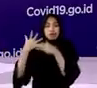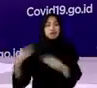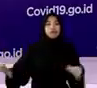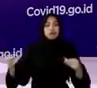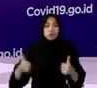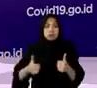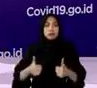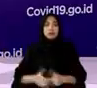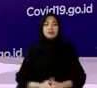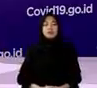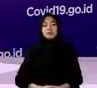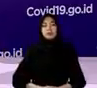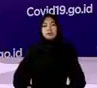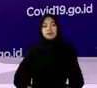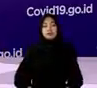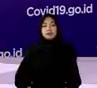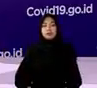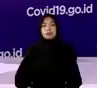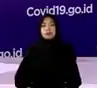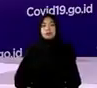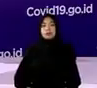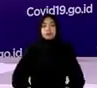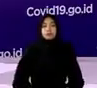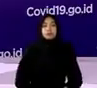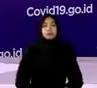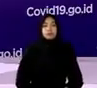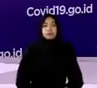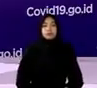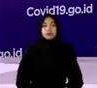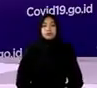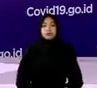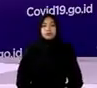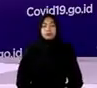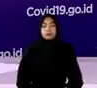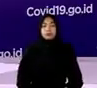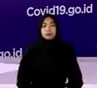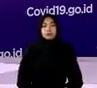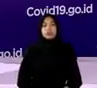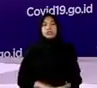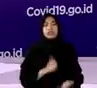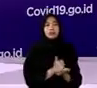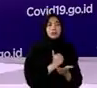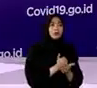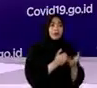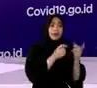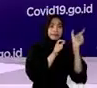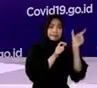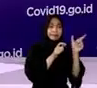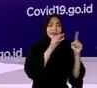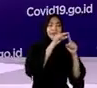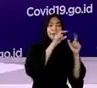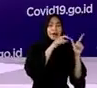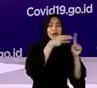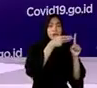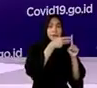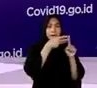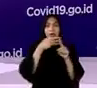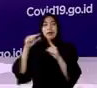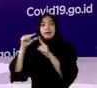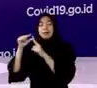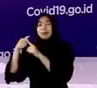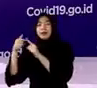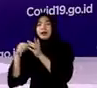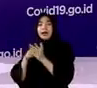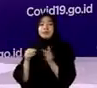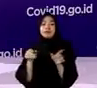tepat sasaran. Pada prinsipnya bahwa PSBB maupun PPKM memiliki tujuan untuk